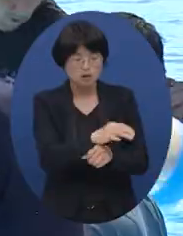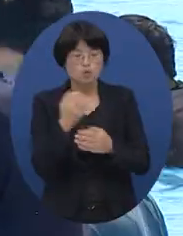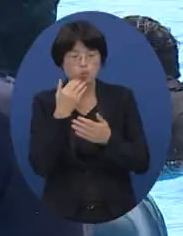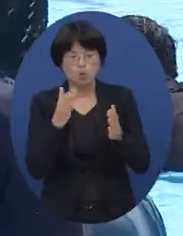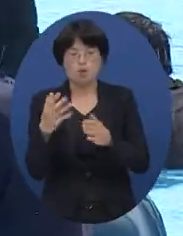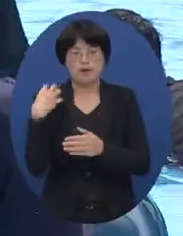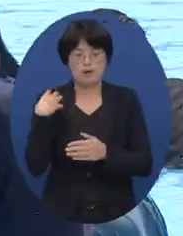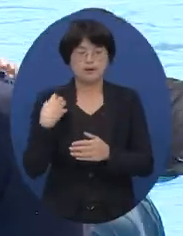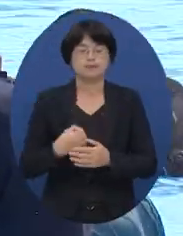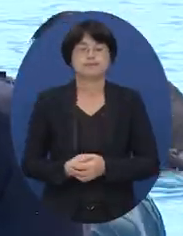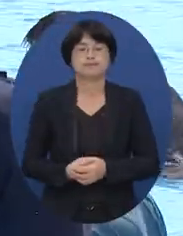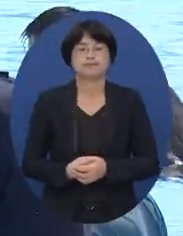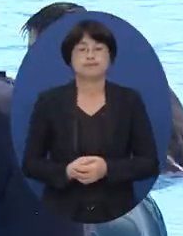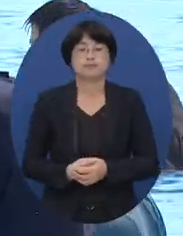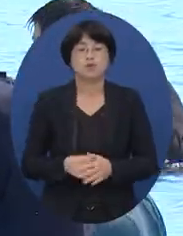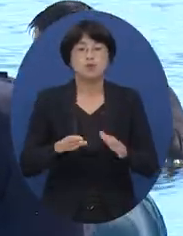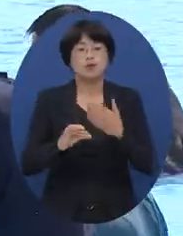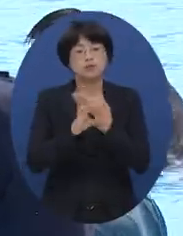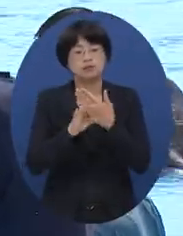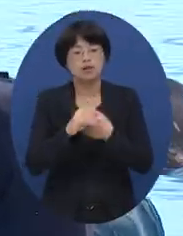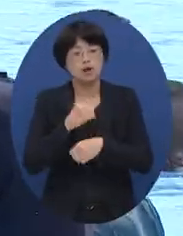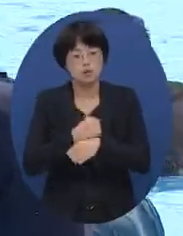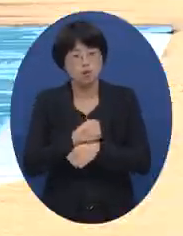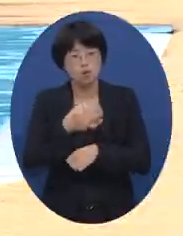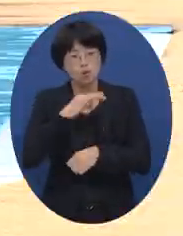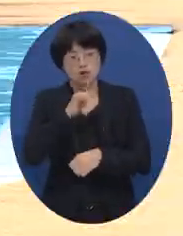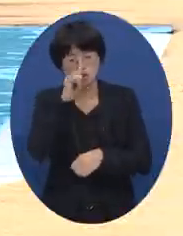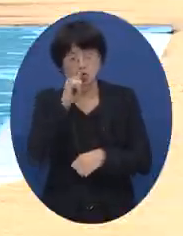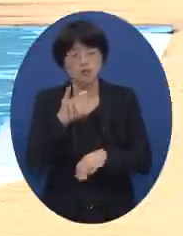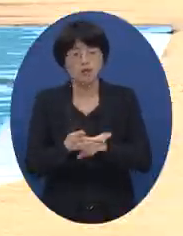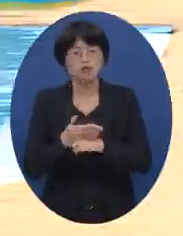있습니다. 이번 시범 사업 결과에 따라 다른